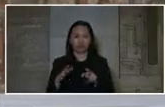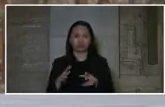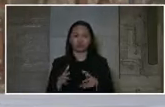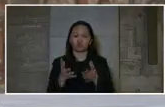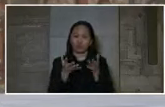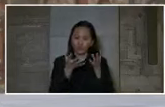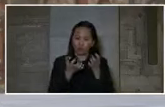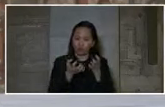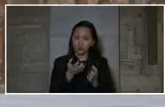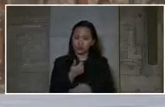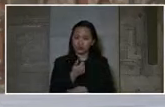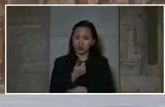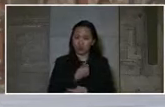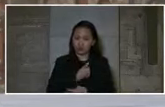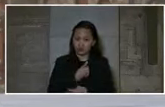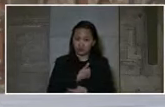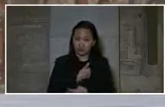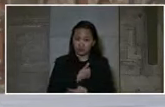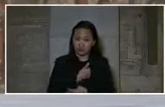kanyang kagustuhan.